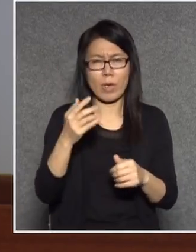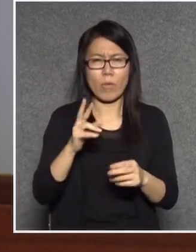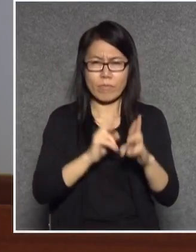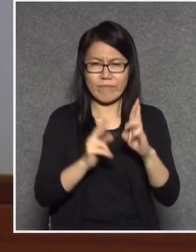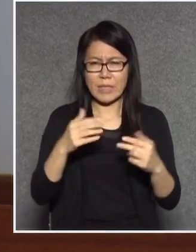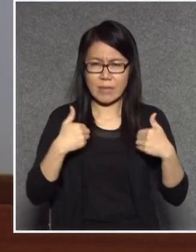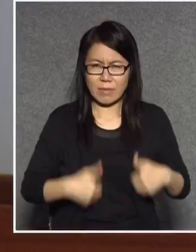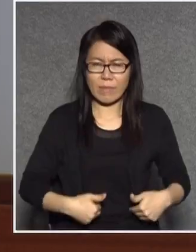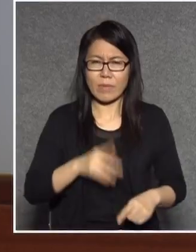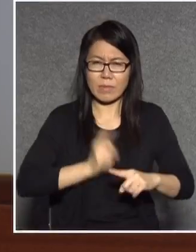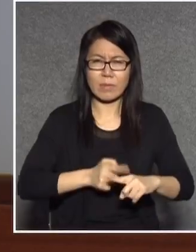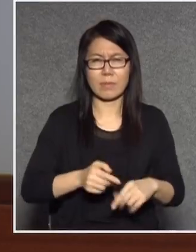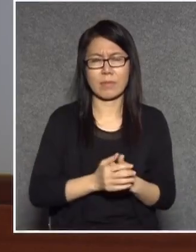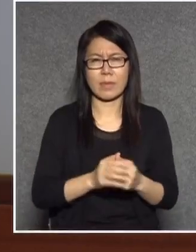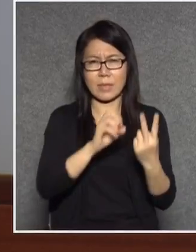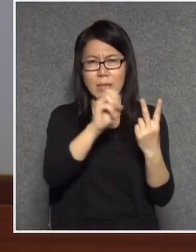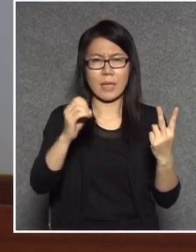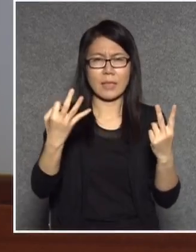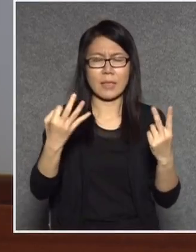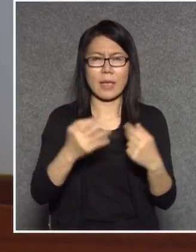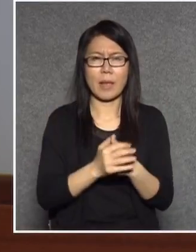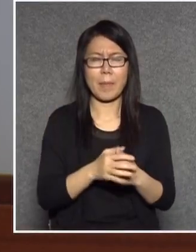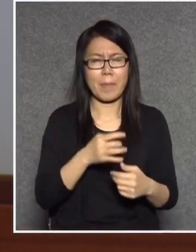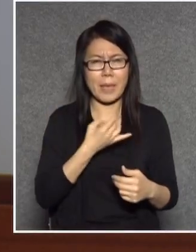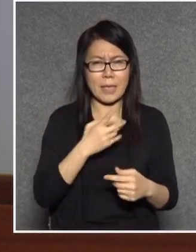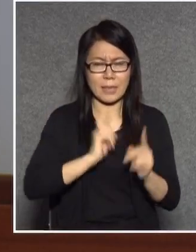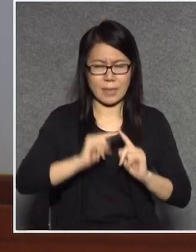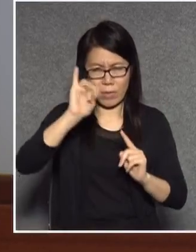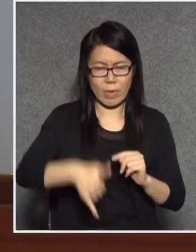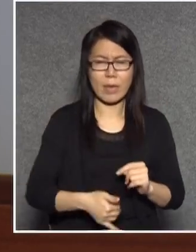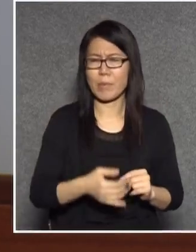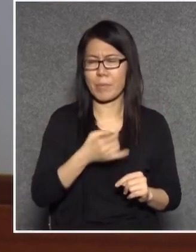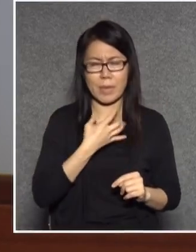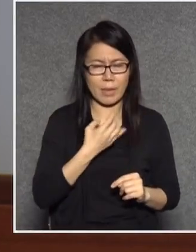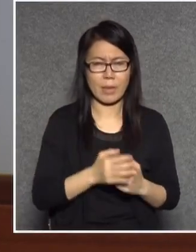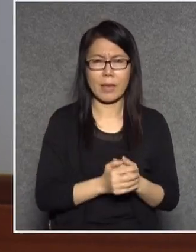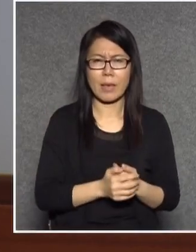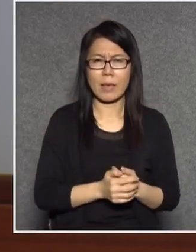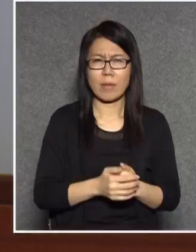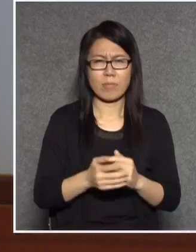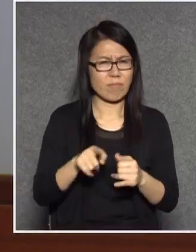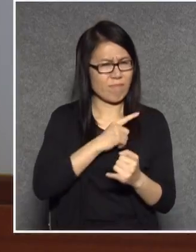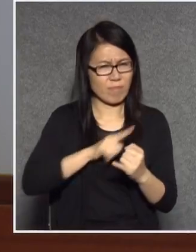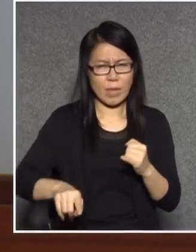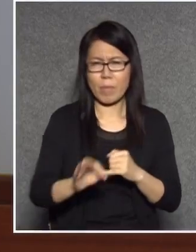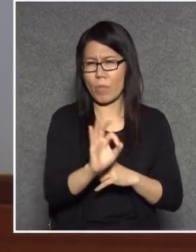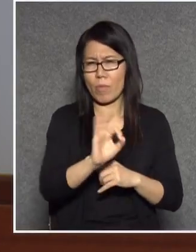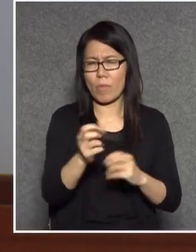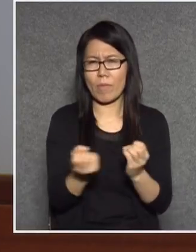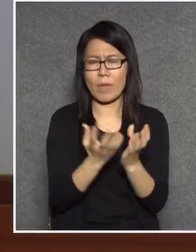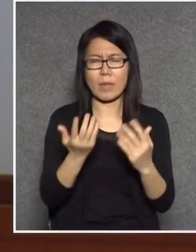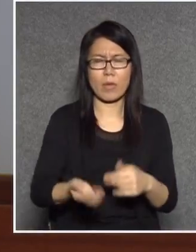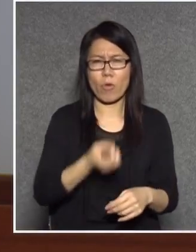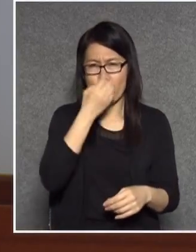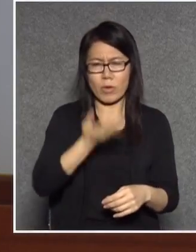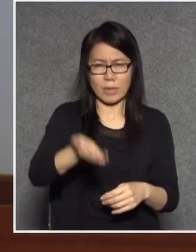象。在2003年未有自由行之前，香港從來未發生過這些事。香港之前是